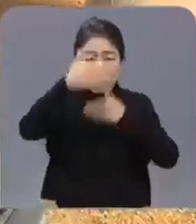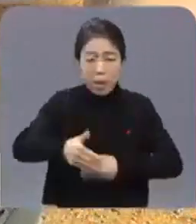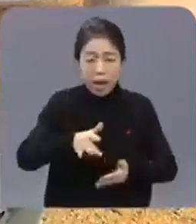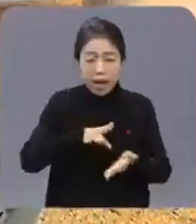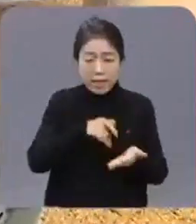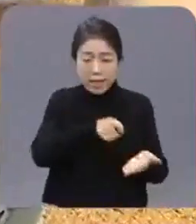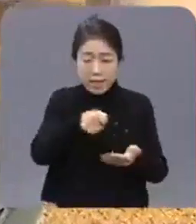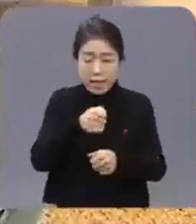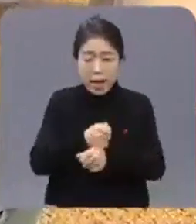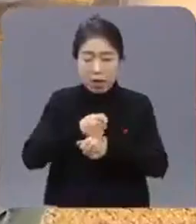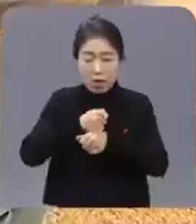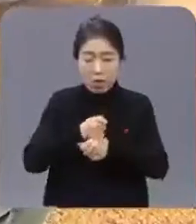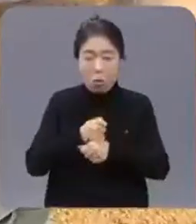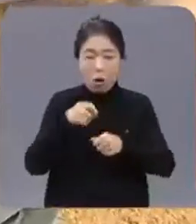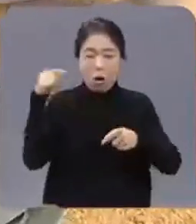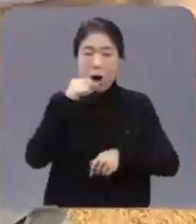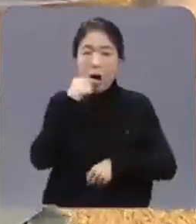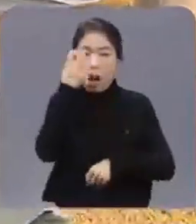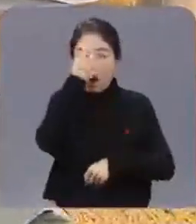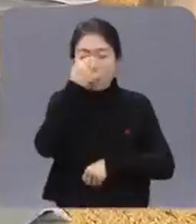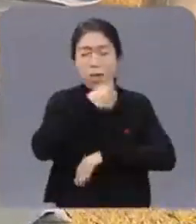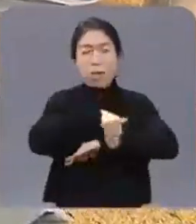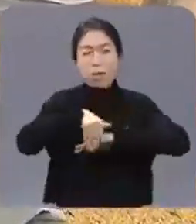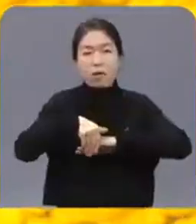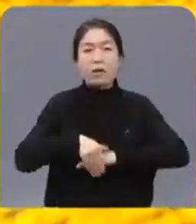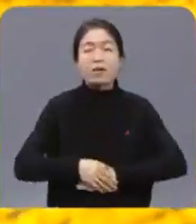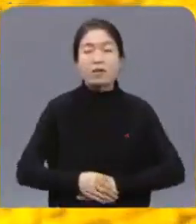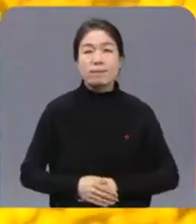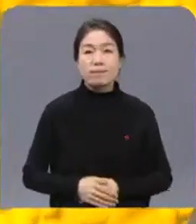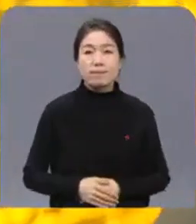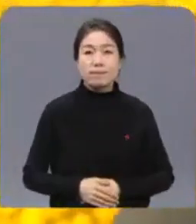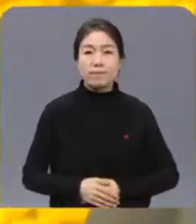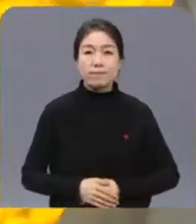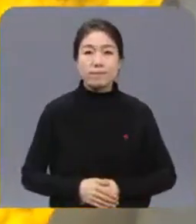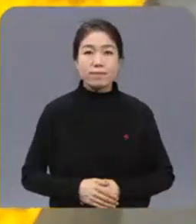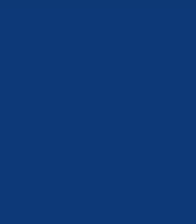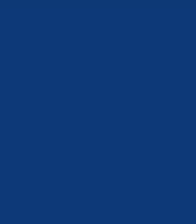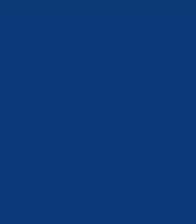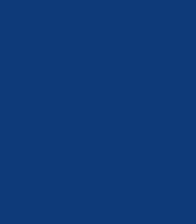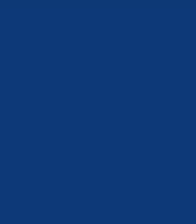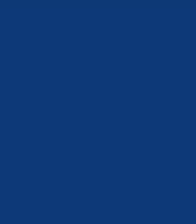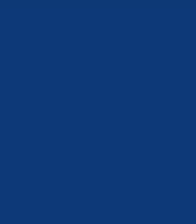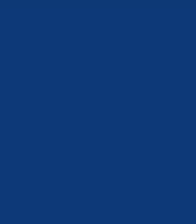정밀 검사를 강화하기로 했습니다 KBS 뉴스 박지성입니다